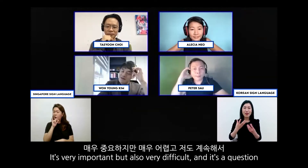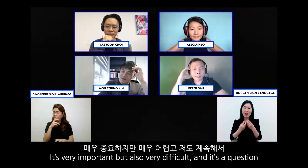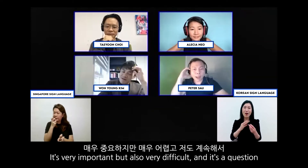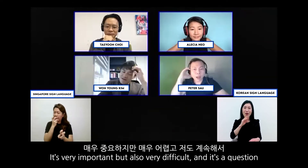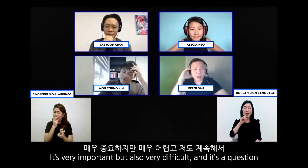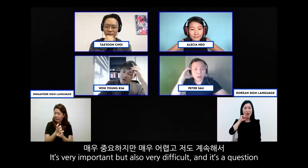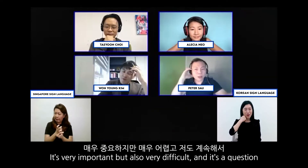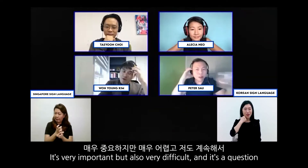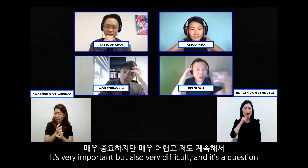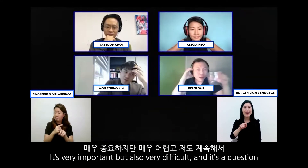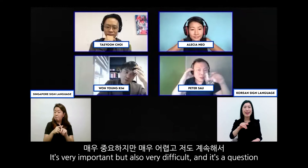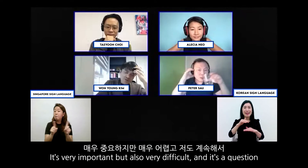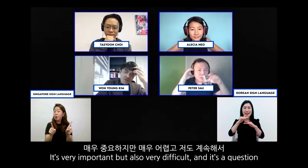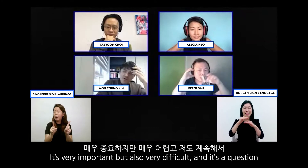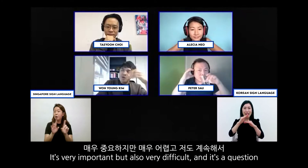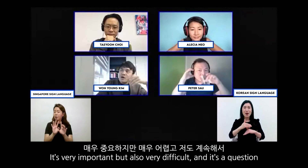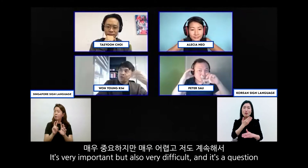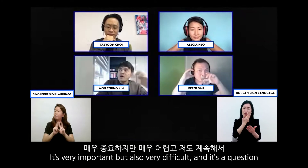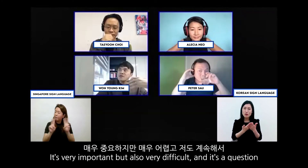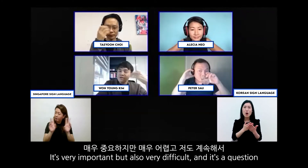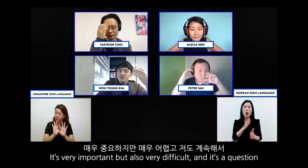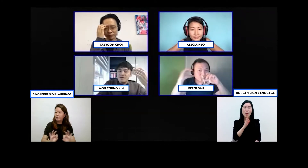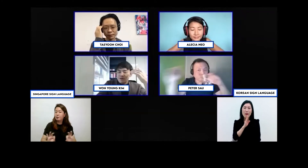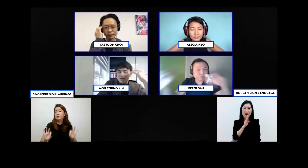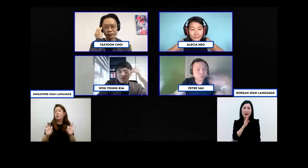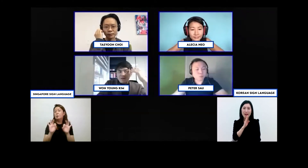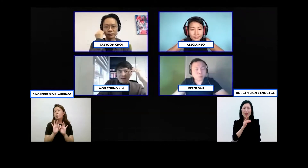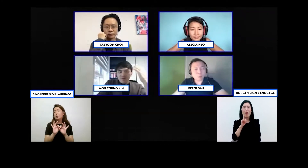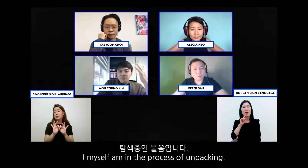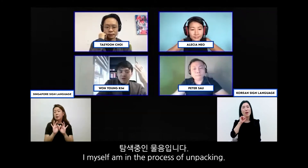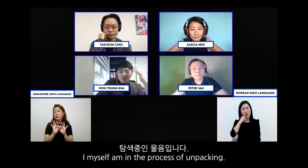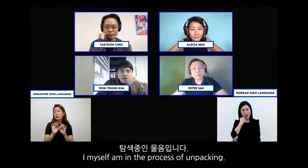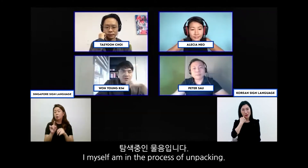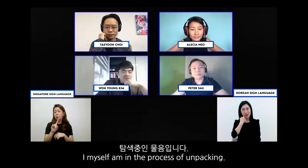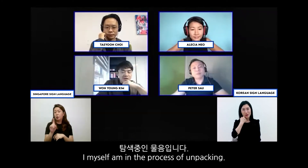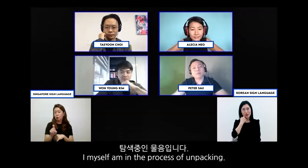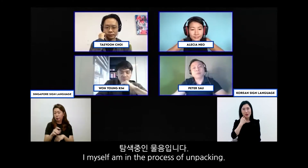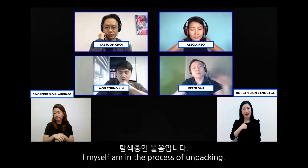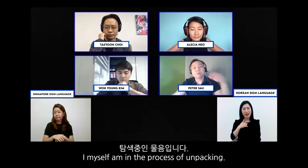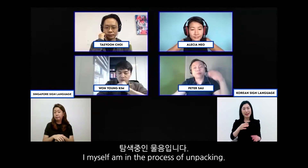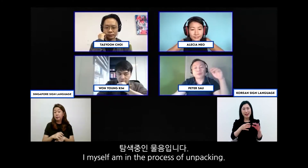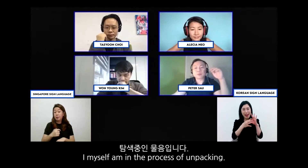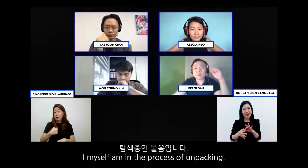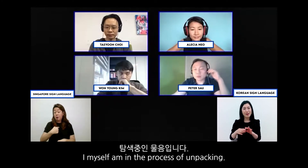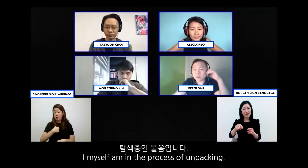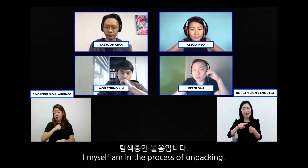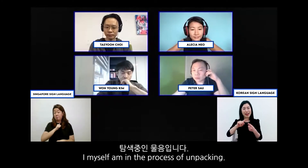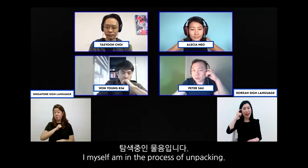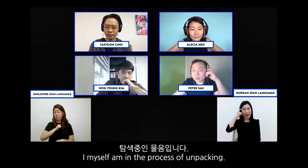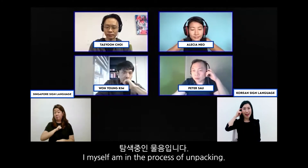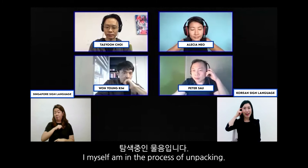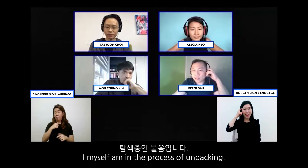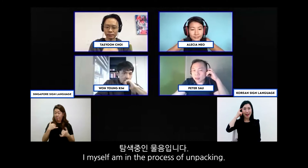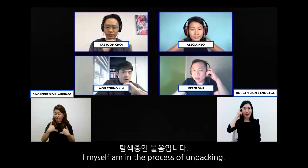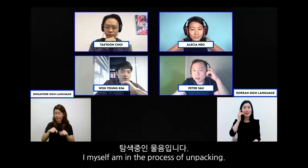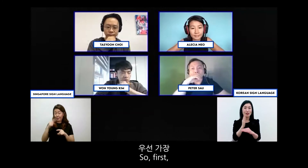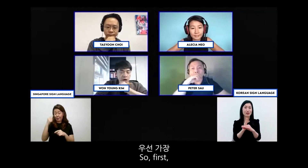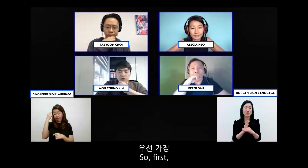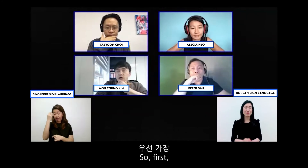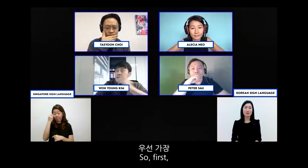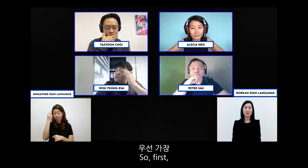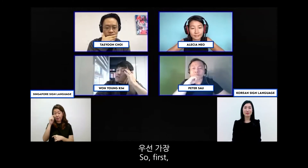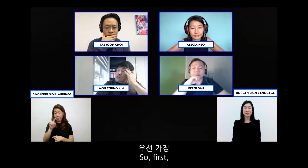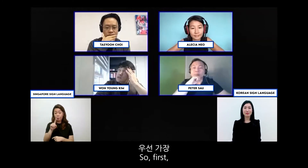중요하지만 매우 어렵고 저도 계속해서 탐색 중인 물음입니다.